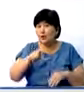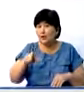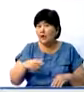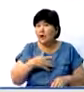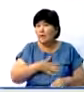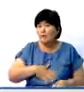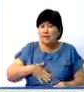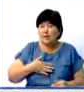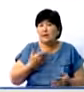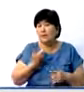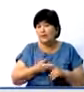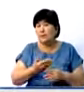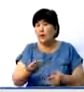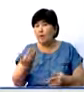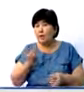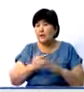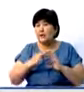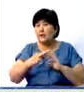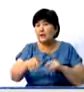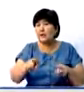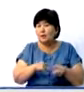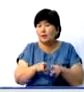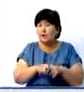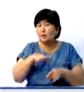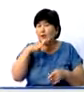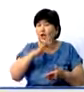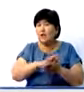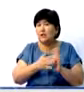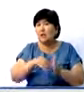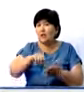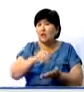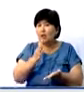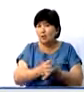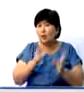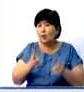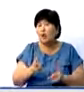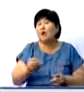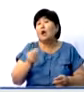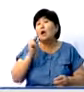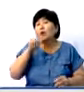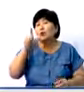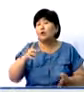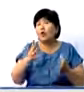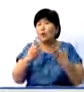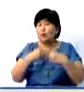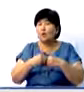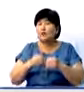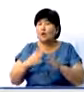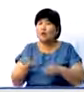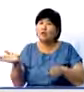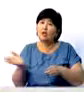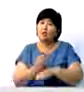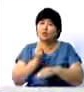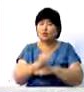ауыл тұрғындарында маза жоқ. Себебі бұған дейінде елді мекенде осыған ұқсас жағдайлар болған, сондықтан күдіктінің отбасын ауылдан көшіруді талап